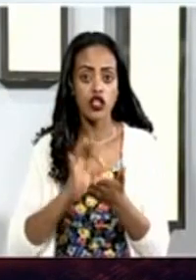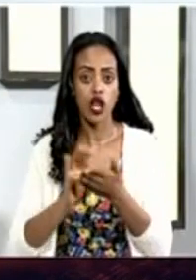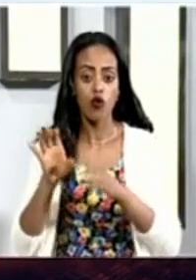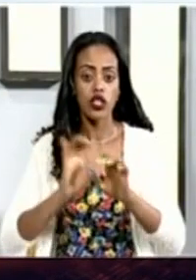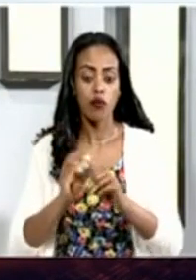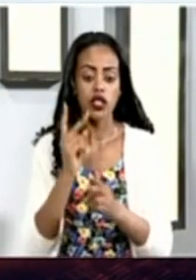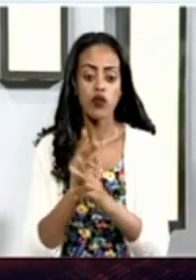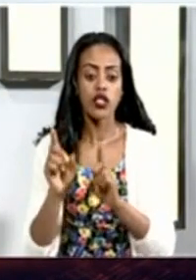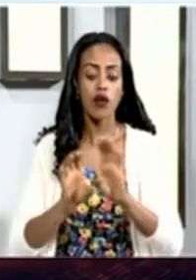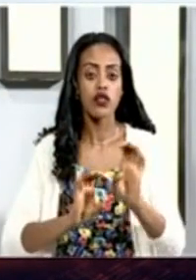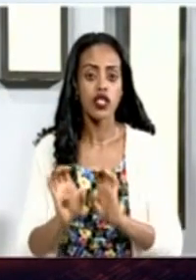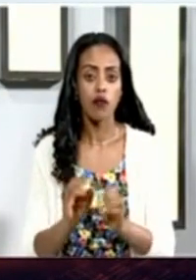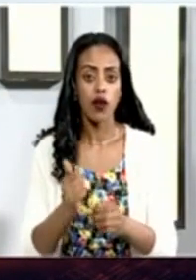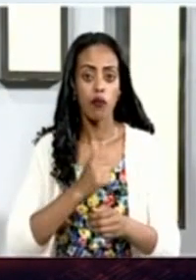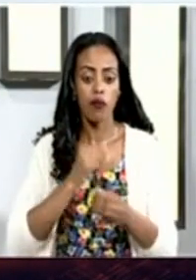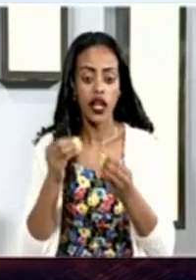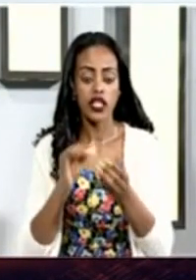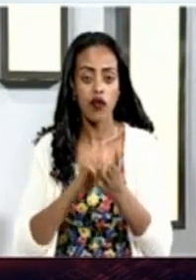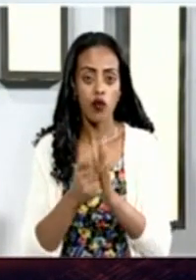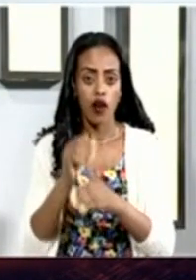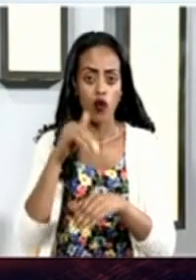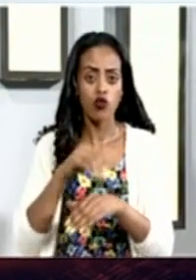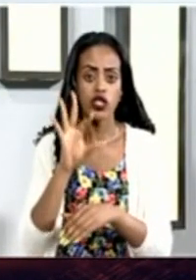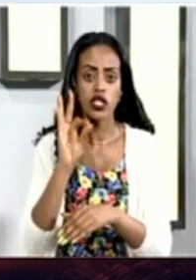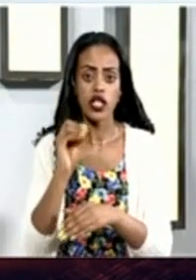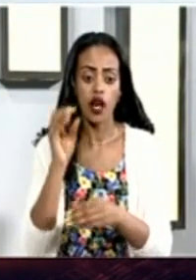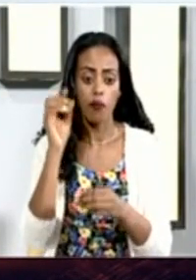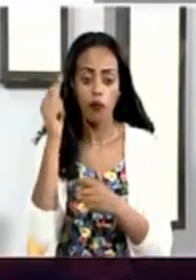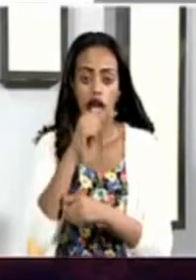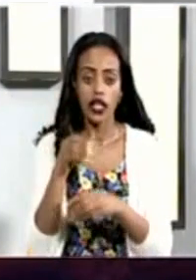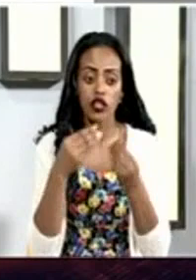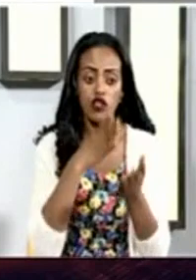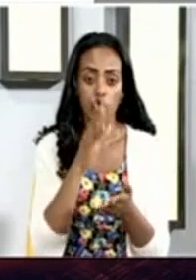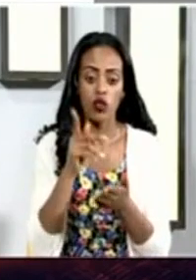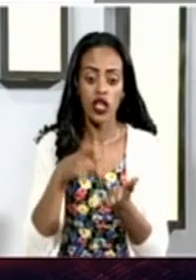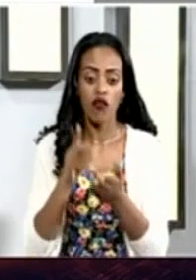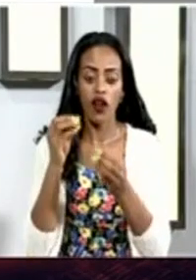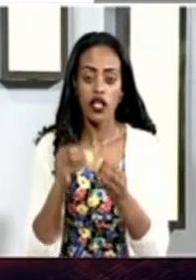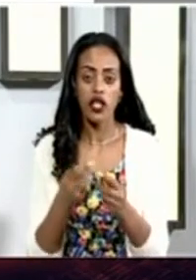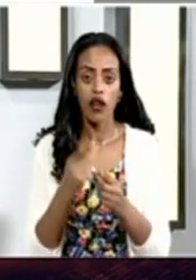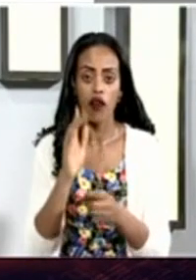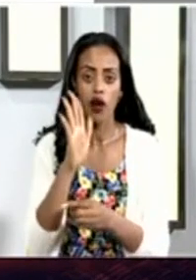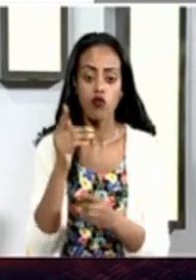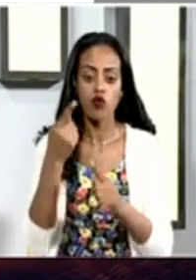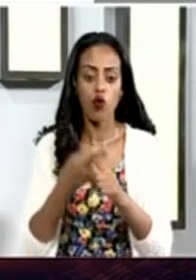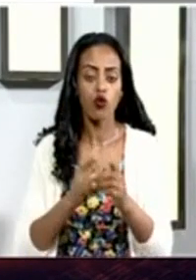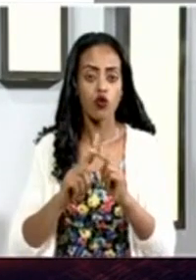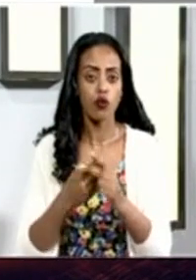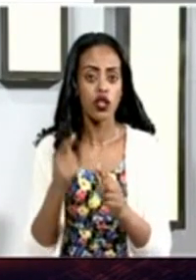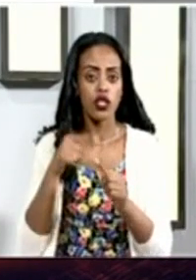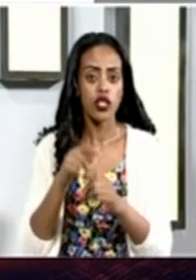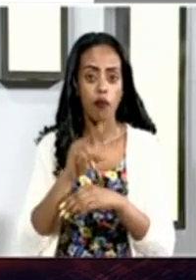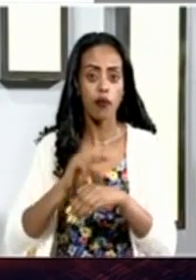كقبر تتبيت كامز قبرن باعل حساب دما ابوش تتيس عام عالتات تزاي كاريبون اتتخفالي حساب كابحا موش ورح جميرو